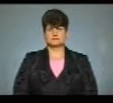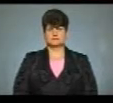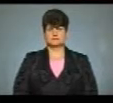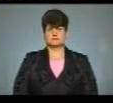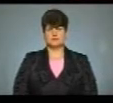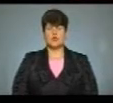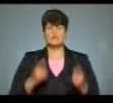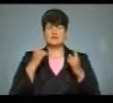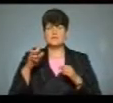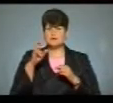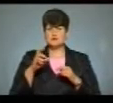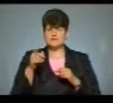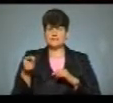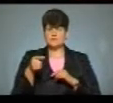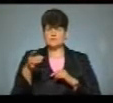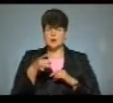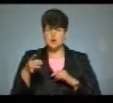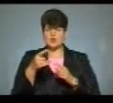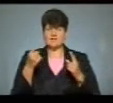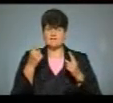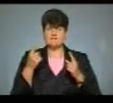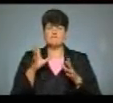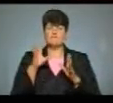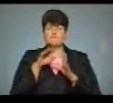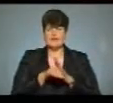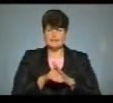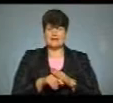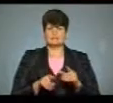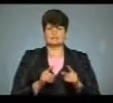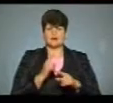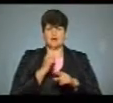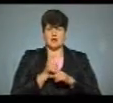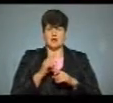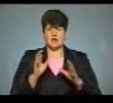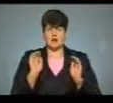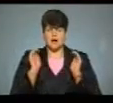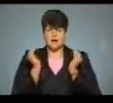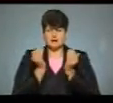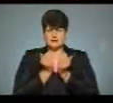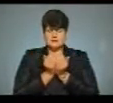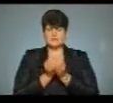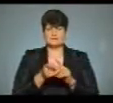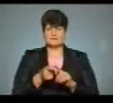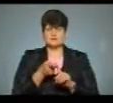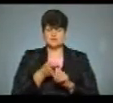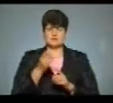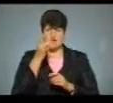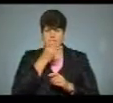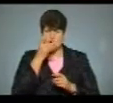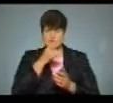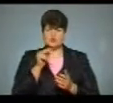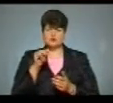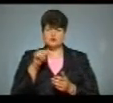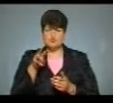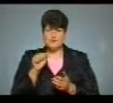У Великій Березовиці Тернопільського району великий карантин на 40 днів через африканську чуму свиней. 7-й